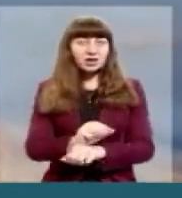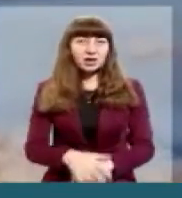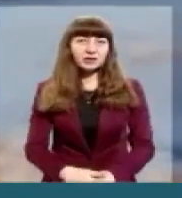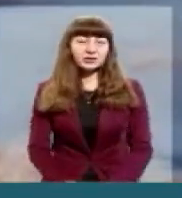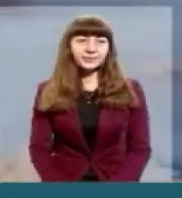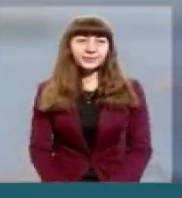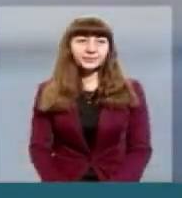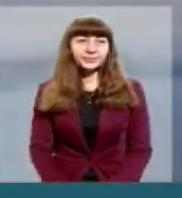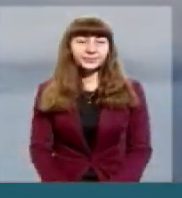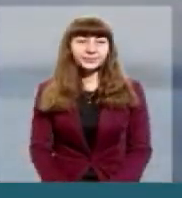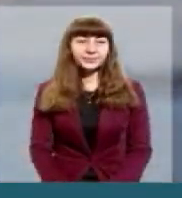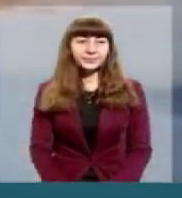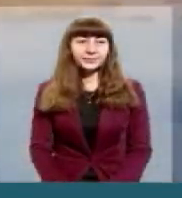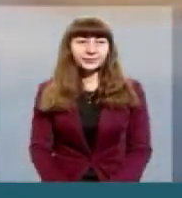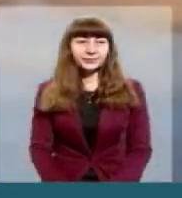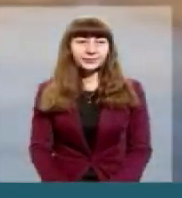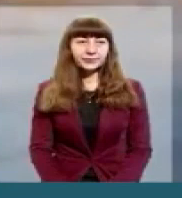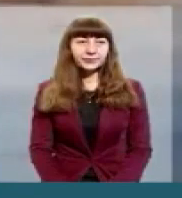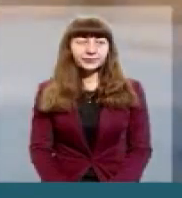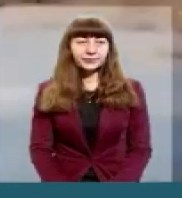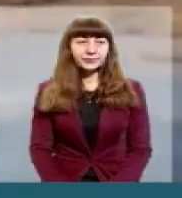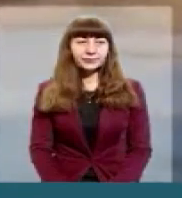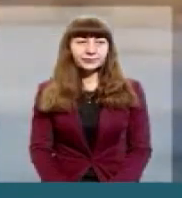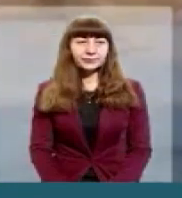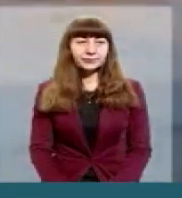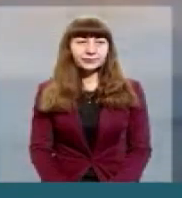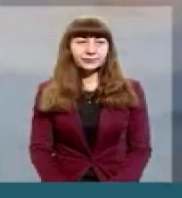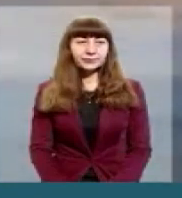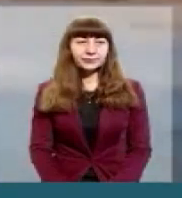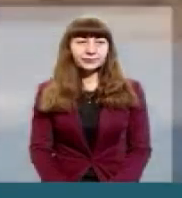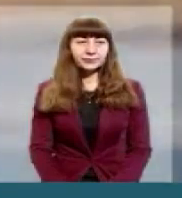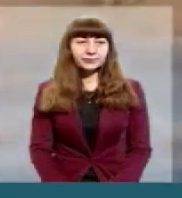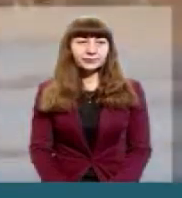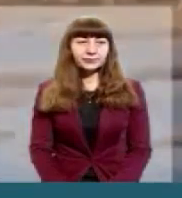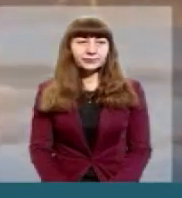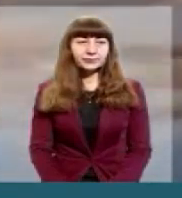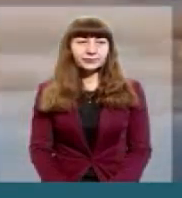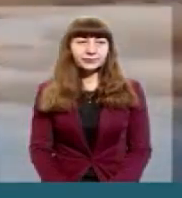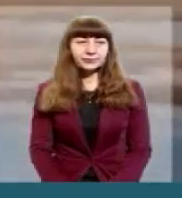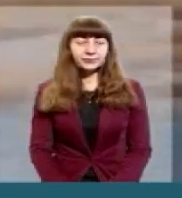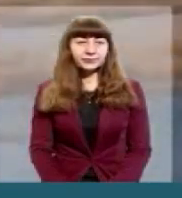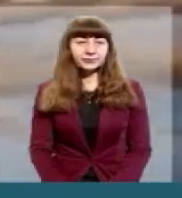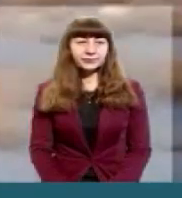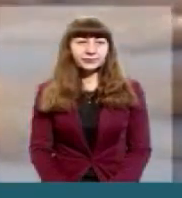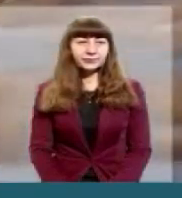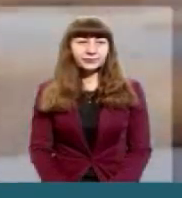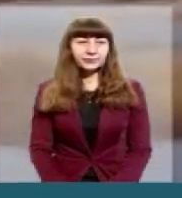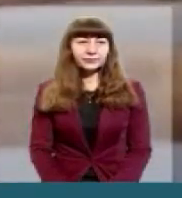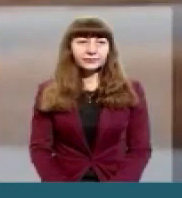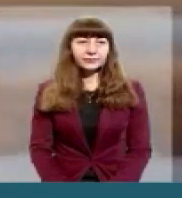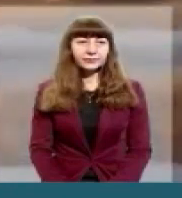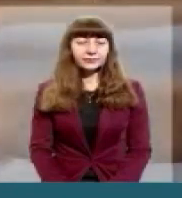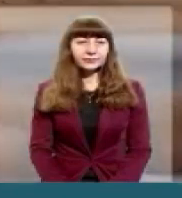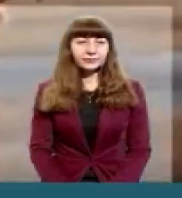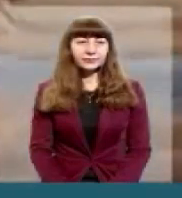жүйелі жұмыстарының арқасында киіктердің саны елімізде 467 мыңға дейін жеткен. Алайда құқық бұзушылық та жоқ емес. Былтыр